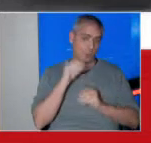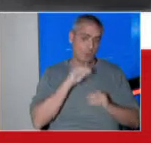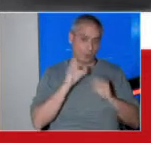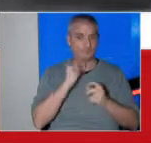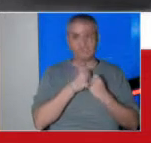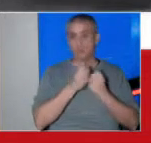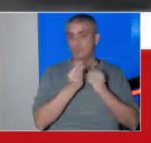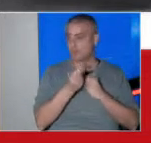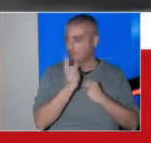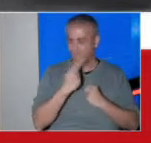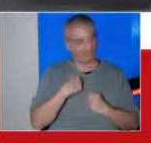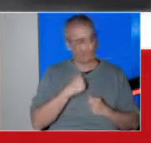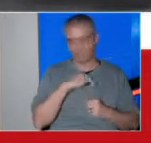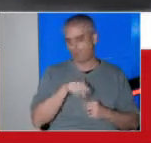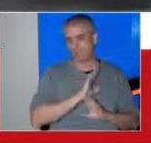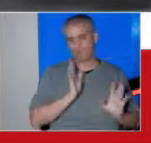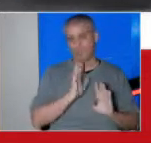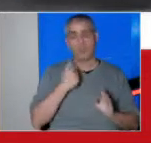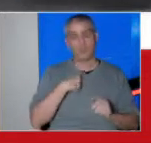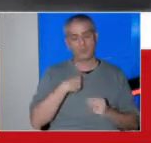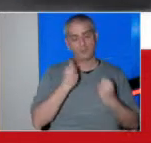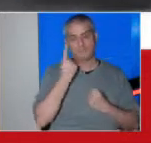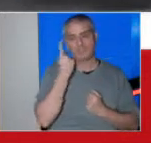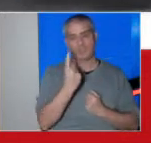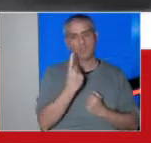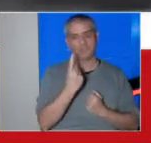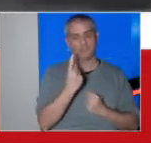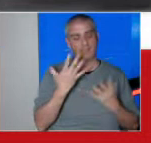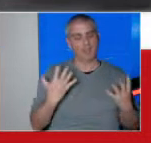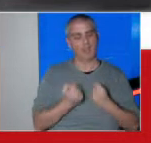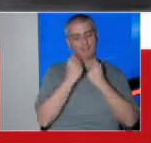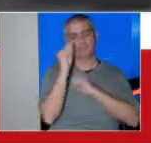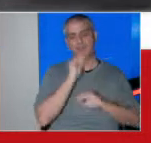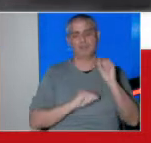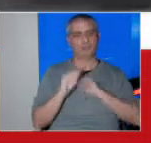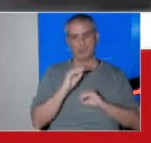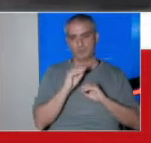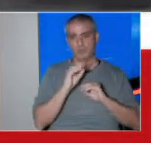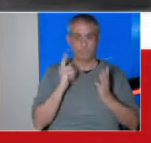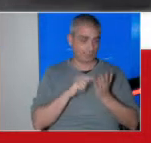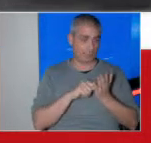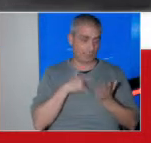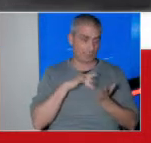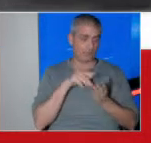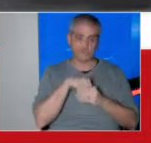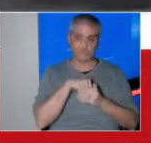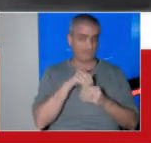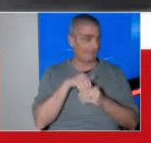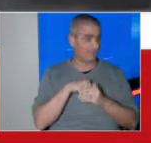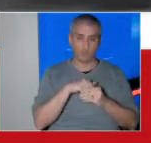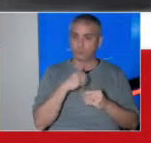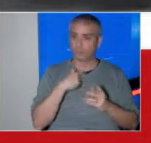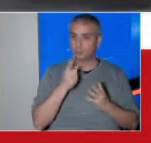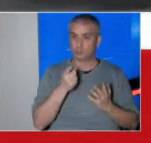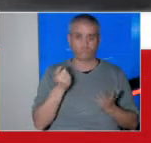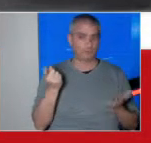שצריך להתמודד איתם, אבל אנחנו לא בזה עכשיו. אנחנו בדבר אחד, כן. בלהציל את המועדון מקליעה, כי אנחנו שם, ואם אנחנו תוך, תבין, יש לנו לוס